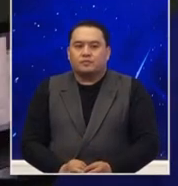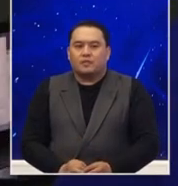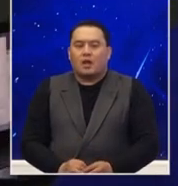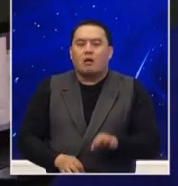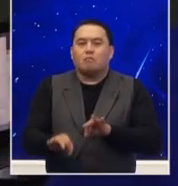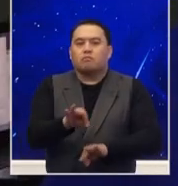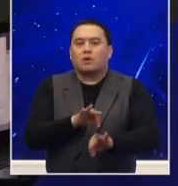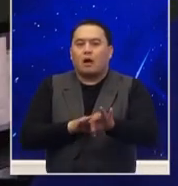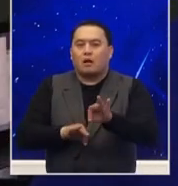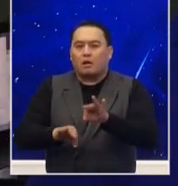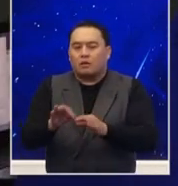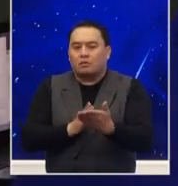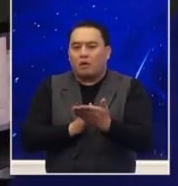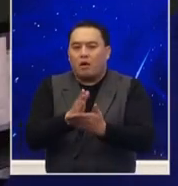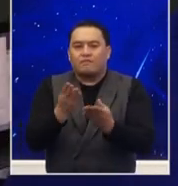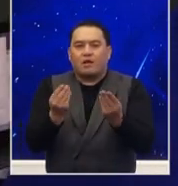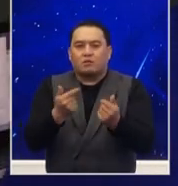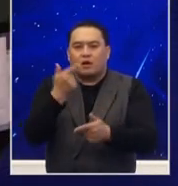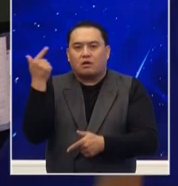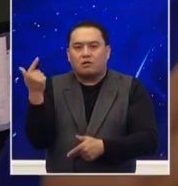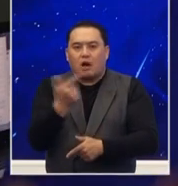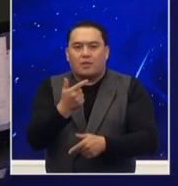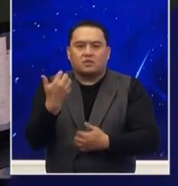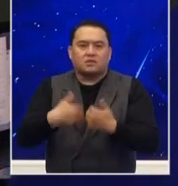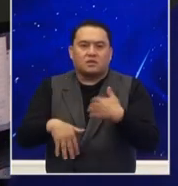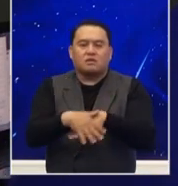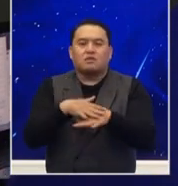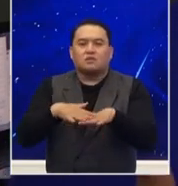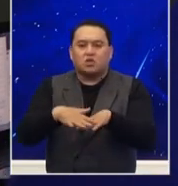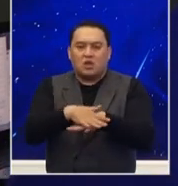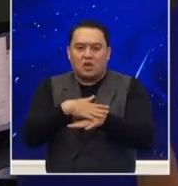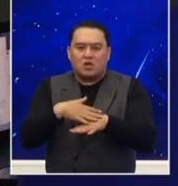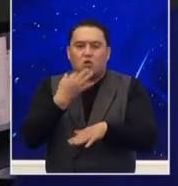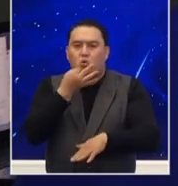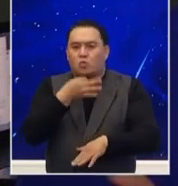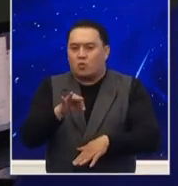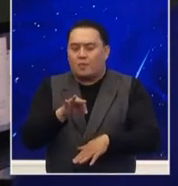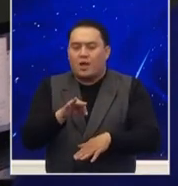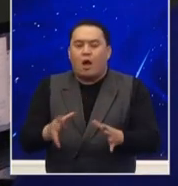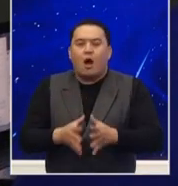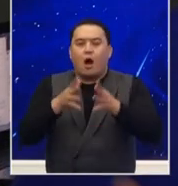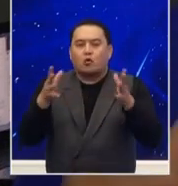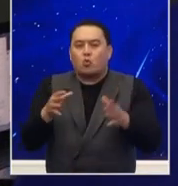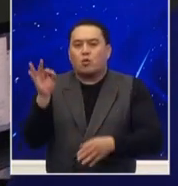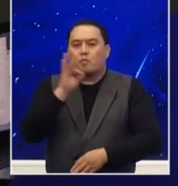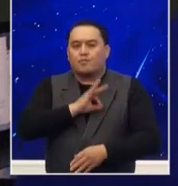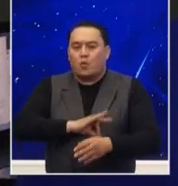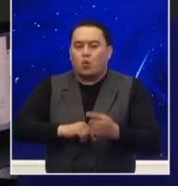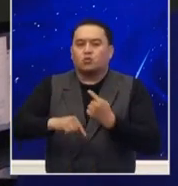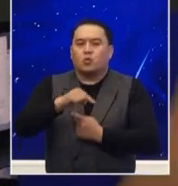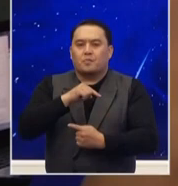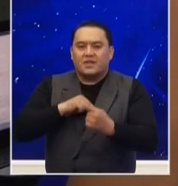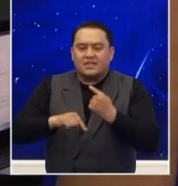Проект направлен на повышение финансовой грамотности для всех слоев населения. Конечно же, огромную пользу это принесет прежде всего